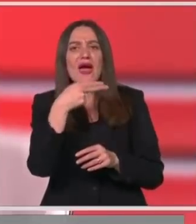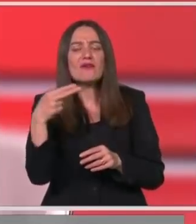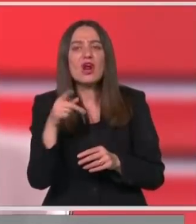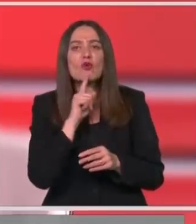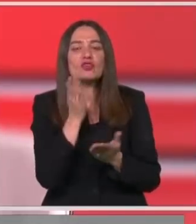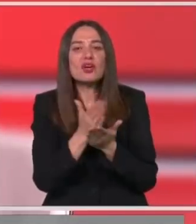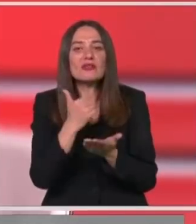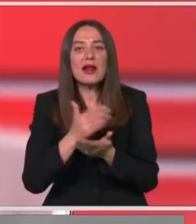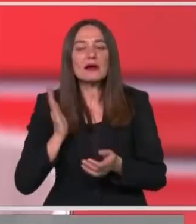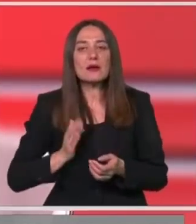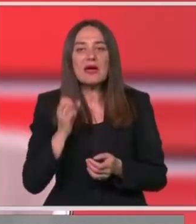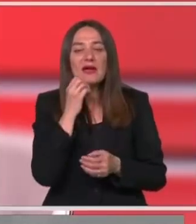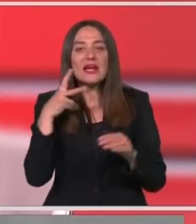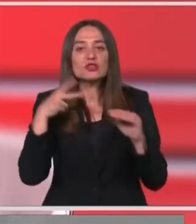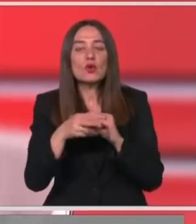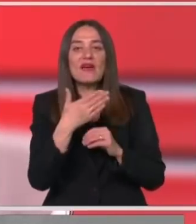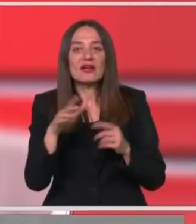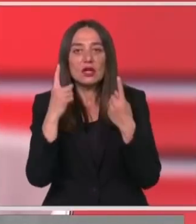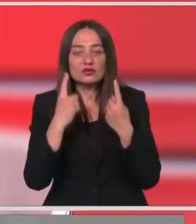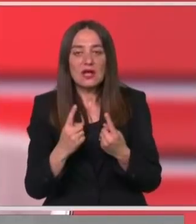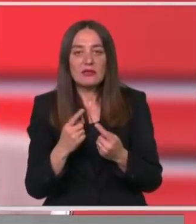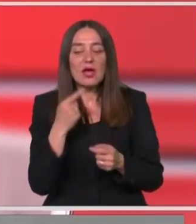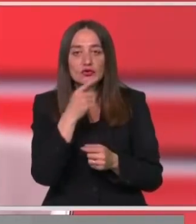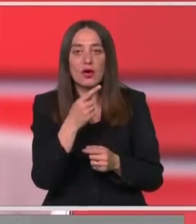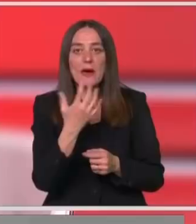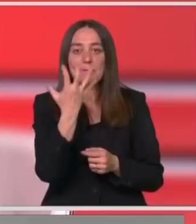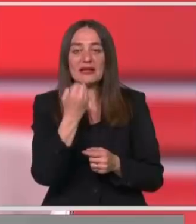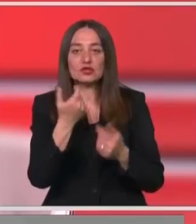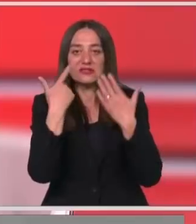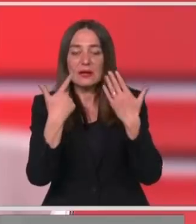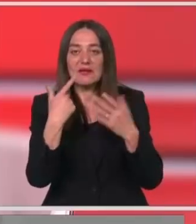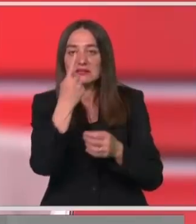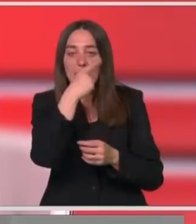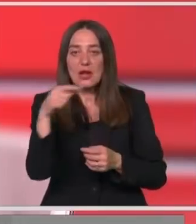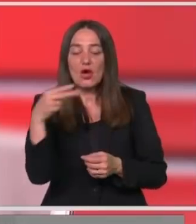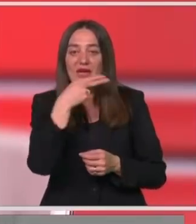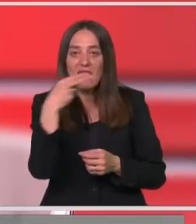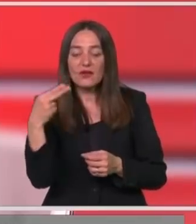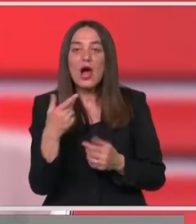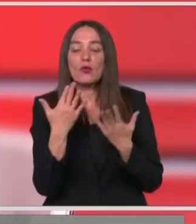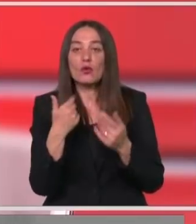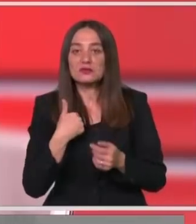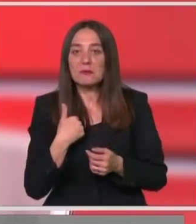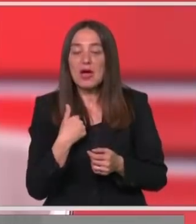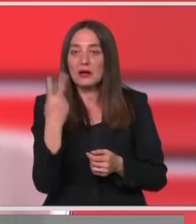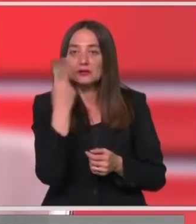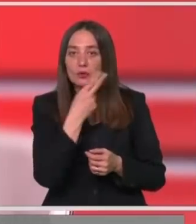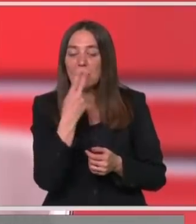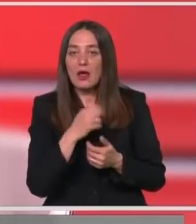se dele građanima kada se ukine vanredno stanje. Dakle, to je 570 miliona evra, što će, koliko sam ja